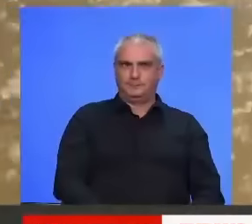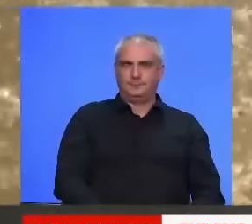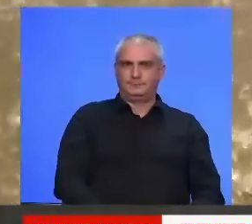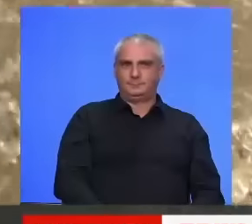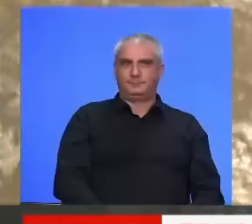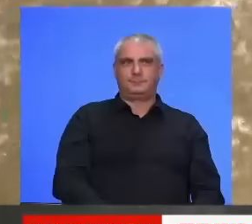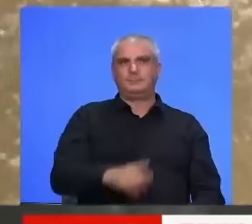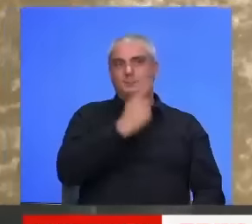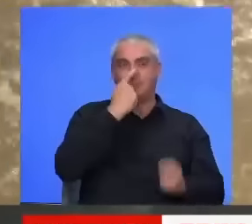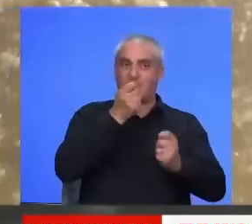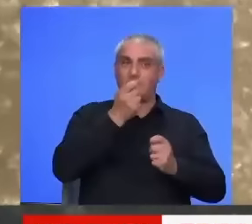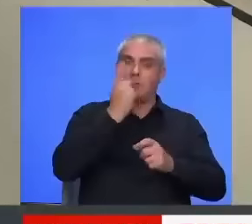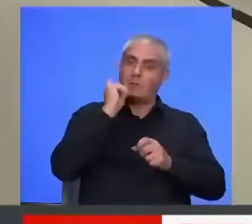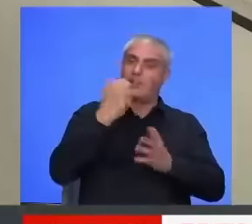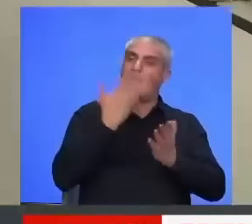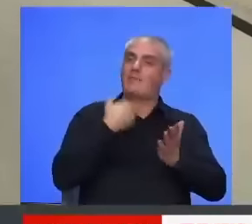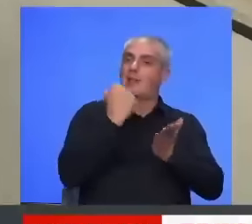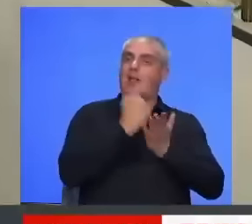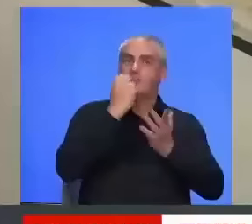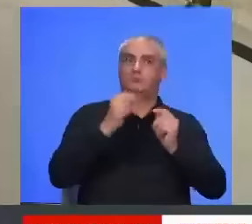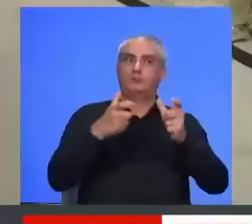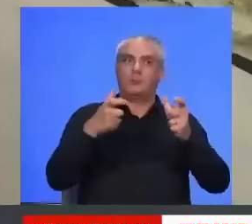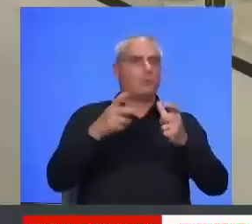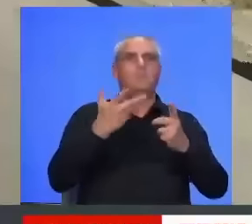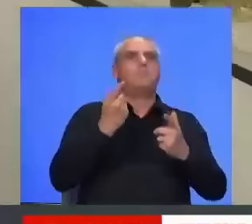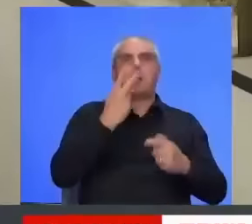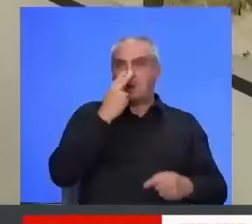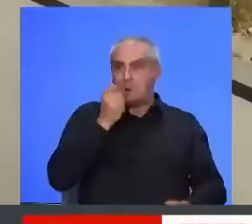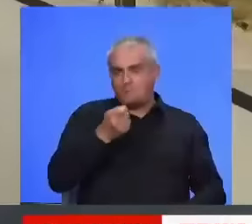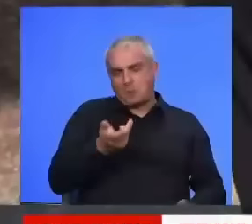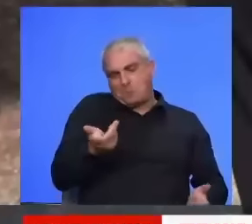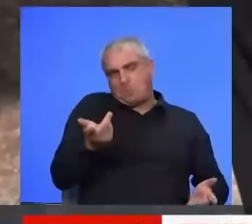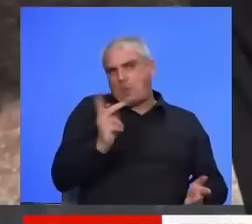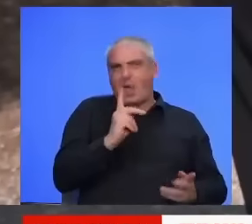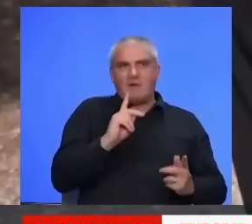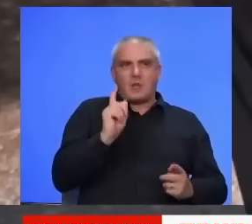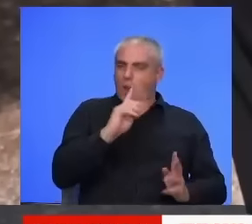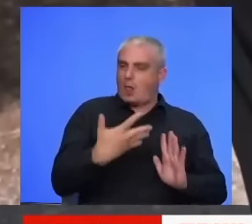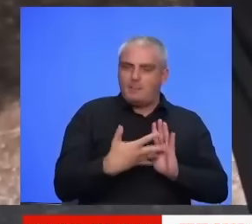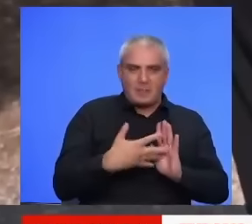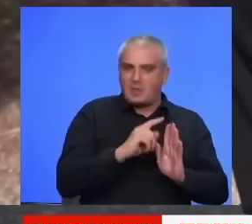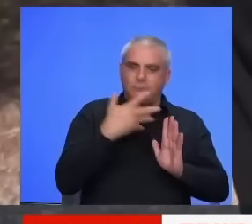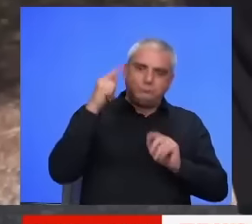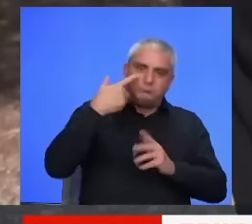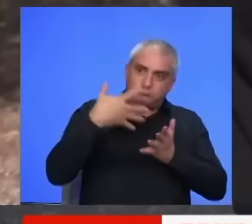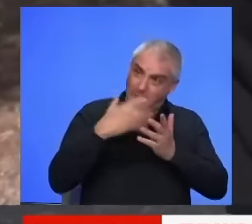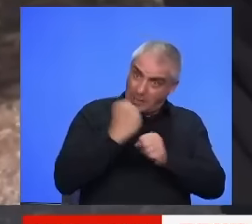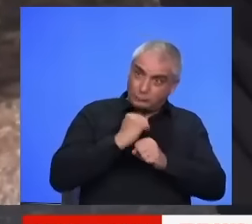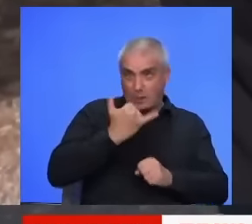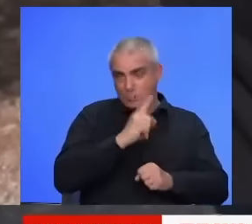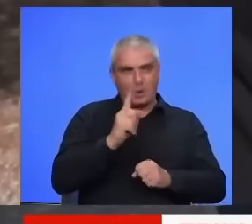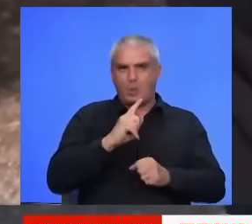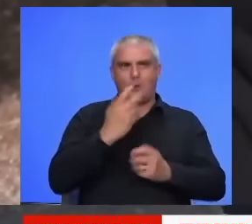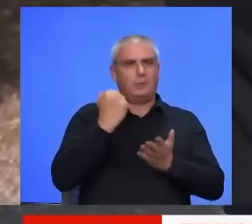חייבו אותם להוציא יותר לבריכות האלה, אז מה אם חייבו אותם? אף אחד לא בדק, אף אחד לא וידא. הם לא הוציאו את